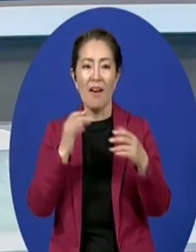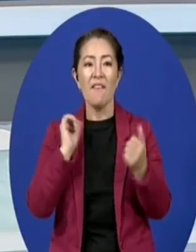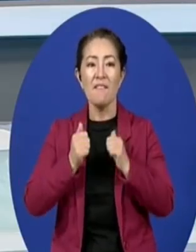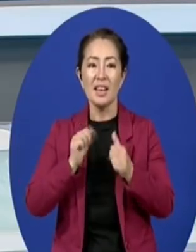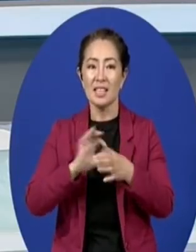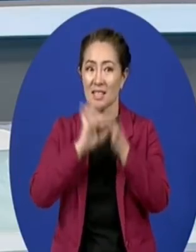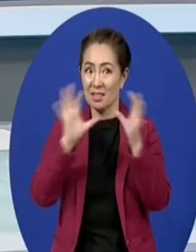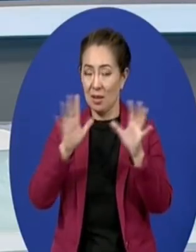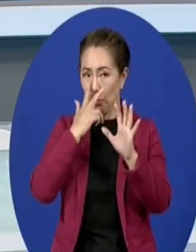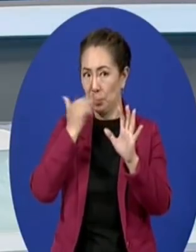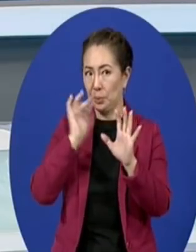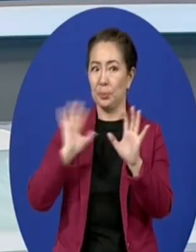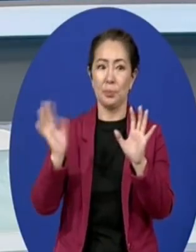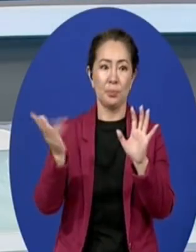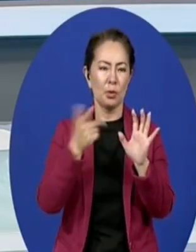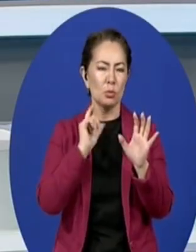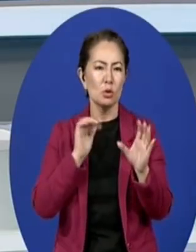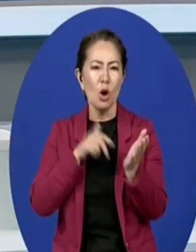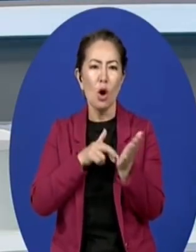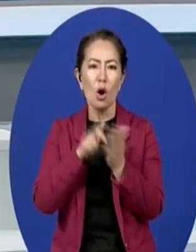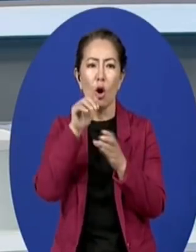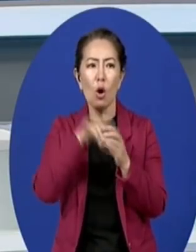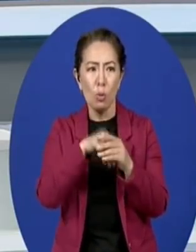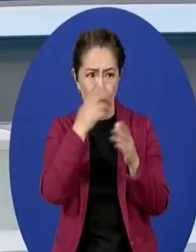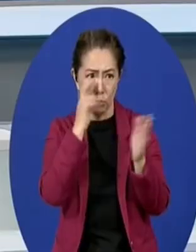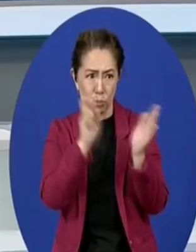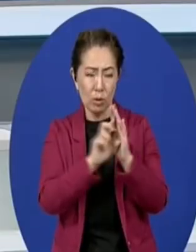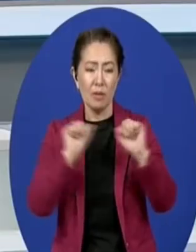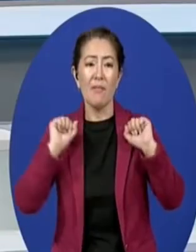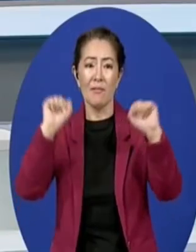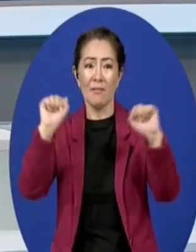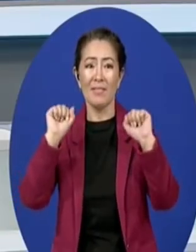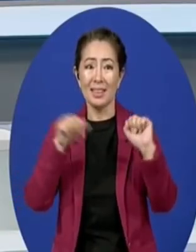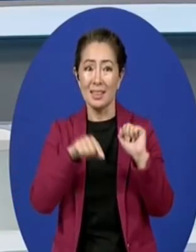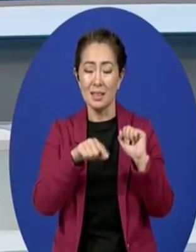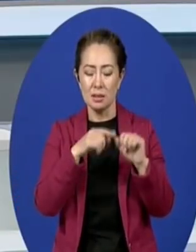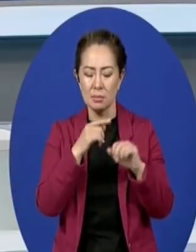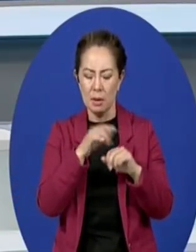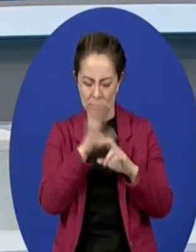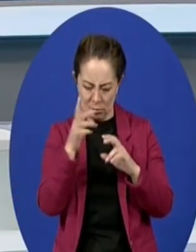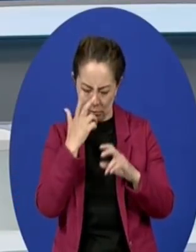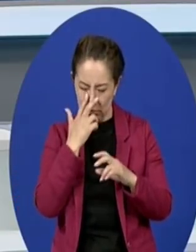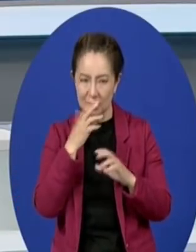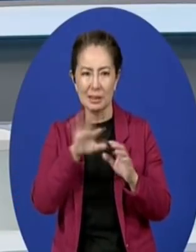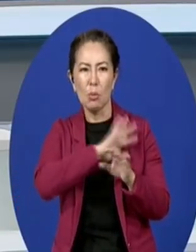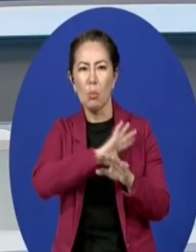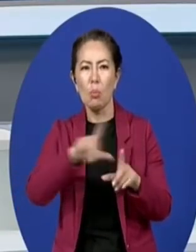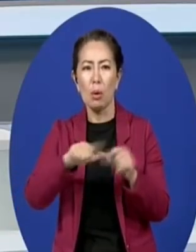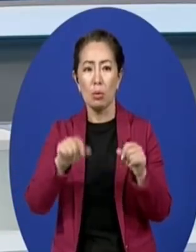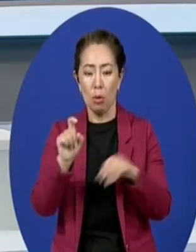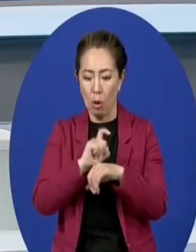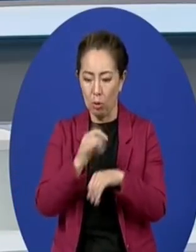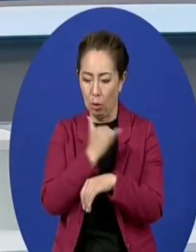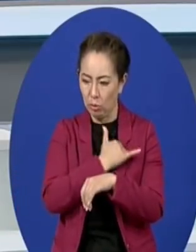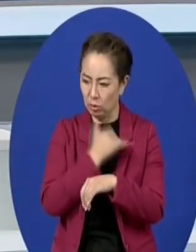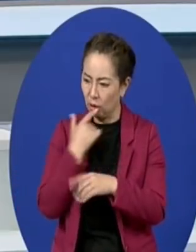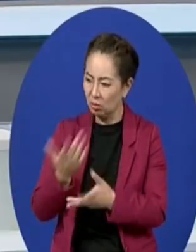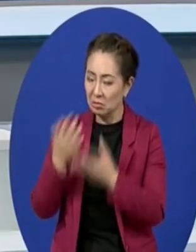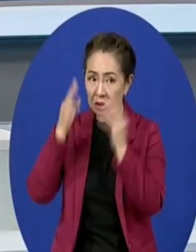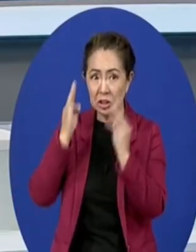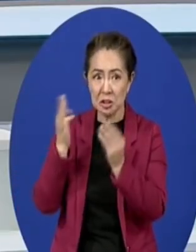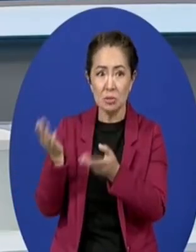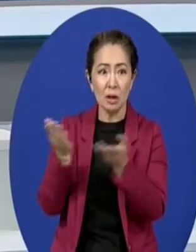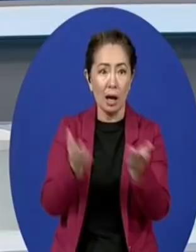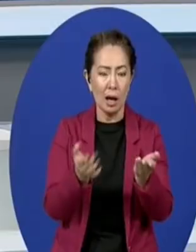үзэсгэлэнгийн ашиглаад байгуулсан хэн бүхэн очих боломжтой энэ фитнесийг одоо татан буулгах шийдвэрийг хорооны удирдлагууд гаргажээ. Яагаад ийм